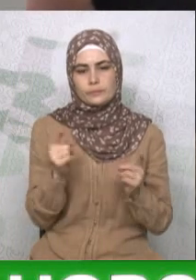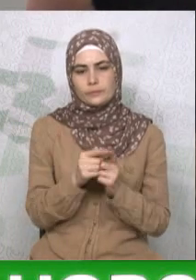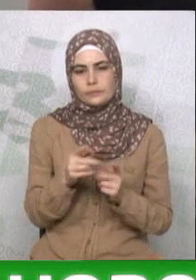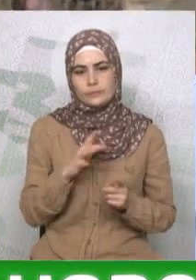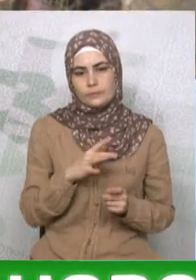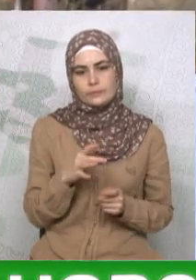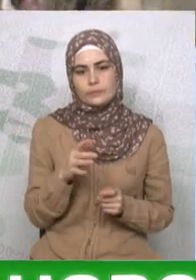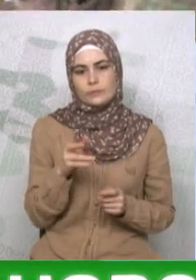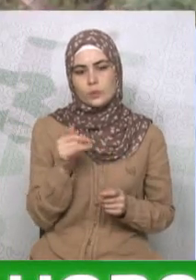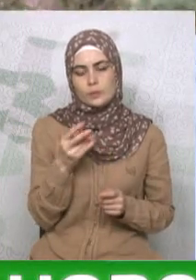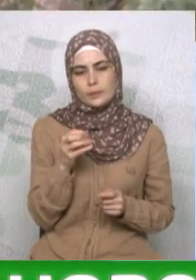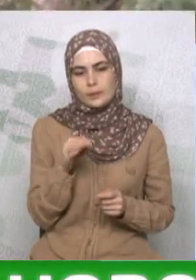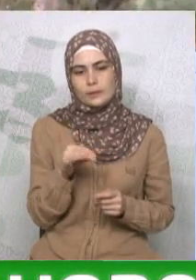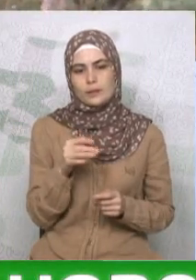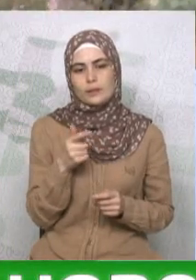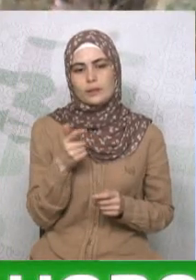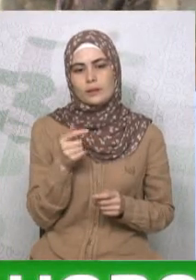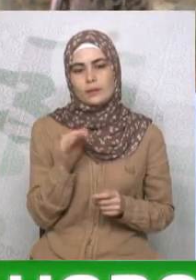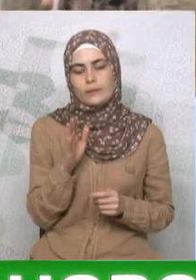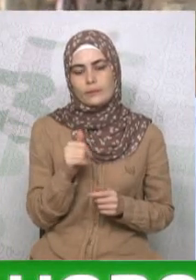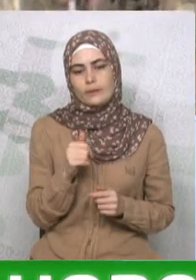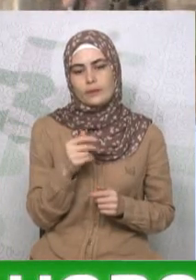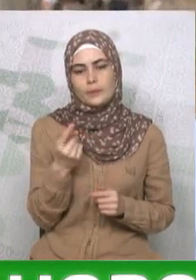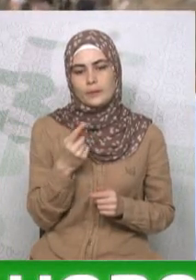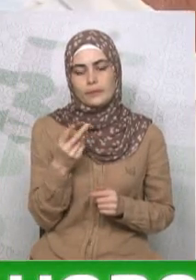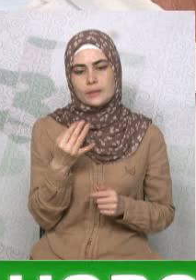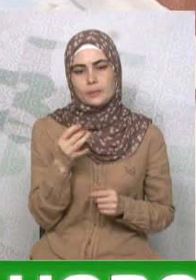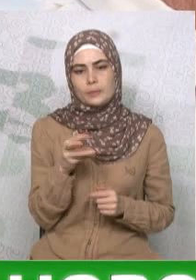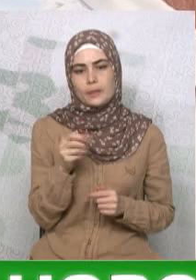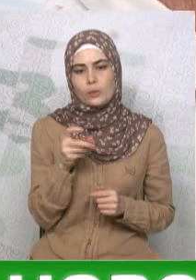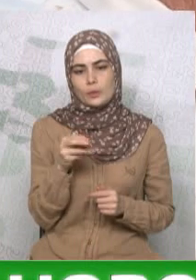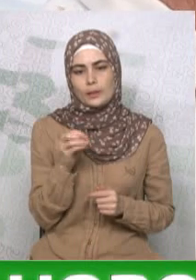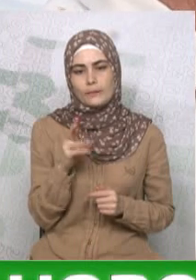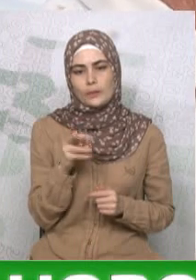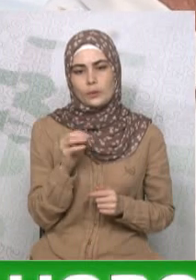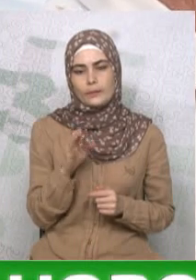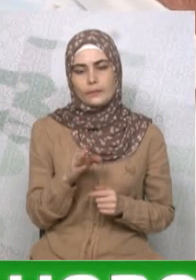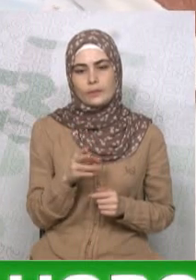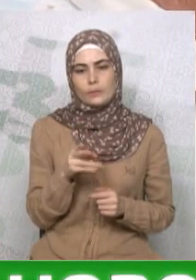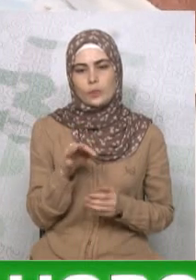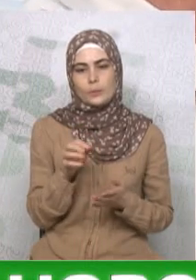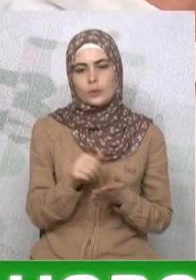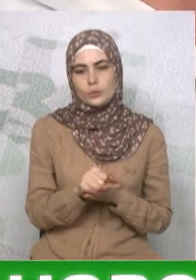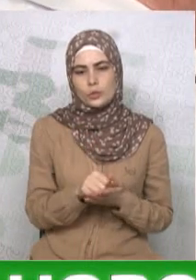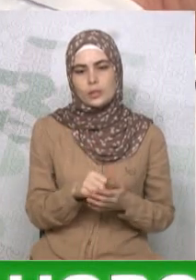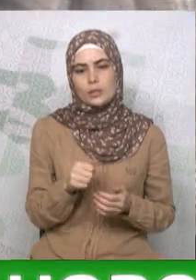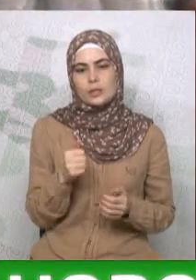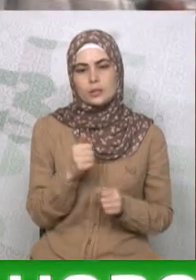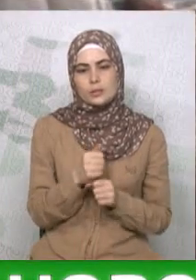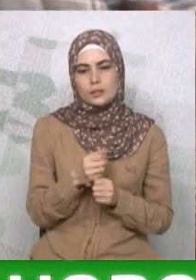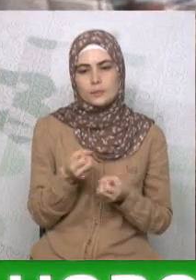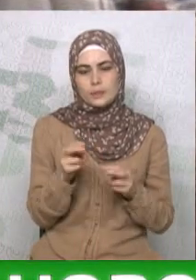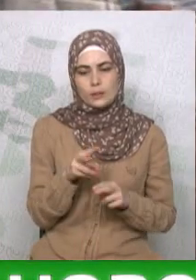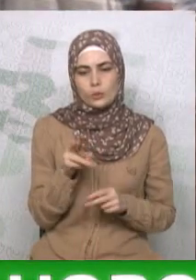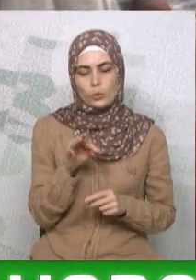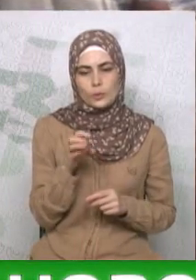и муниципалитета во главе с первым вице-премьером правительства Ингушетии Магомедом Евлоевым. По поручению главы региона создана специальная комиссия,